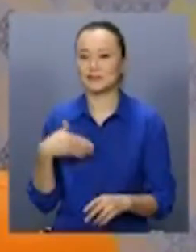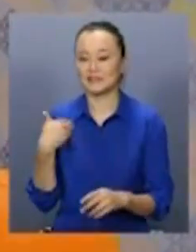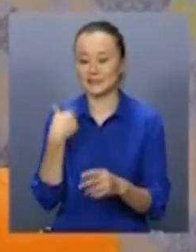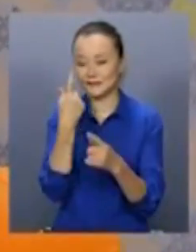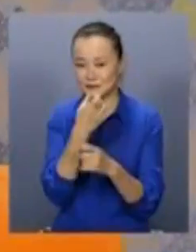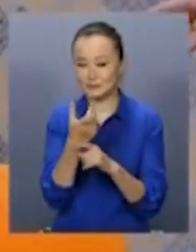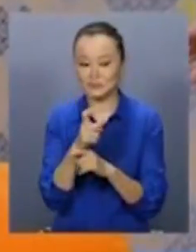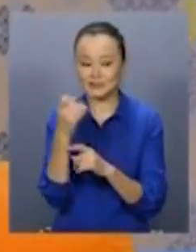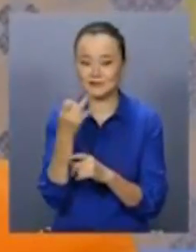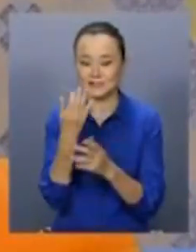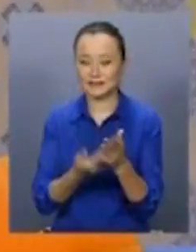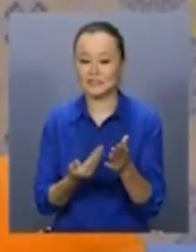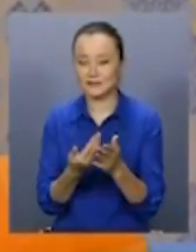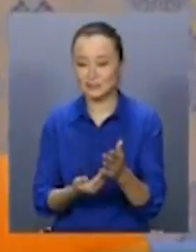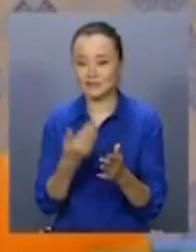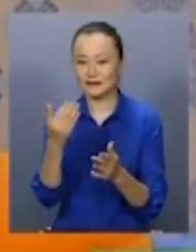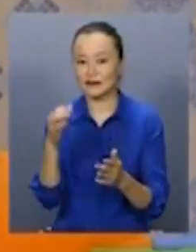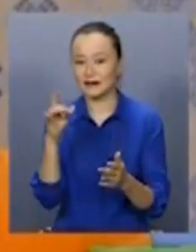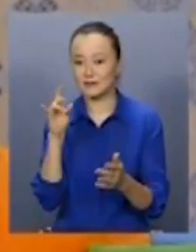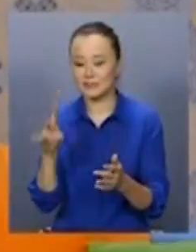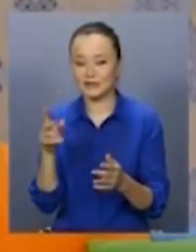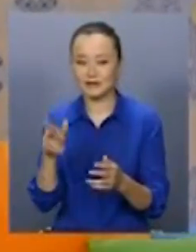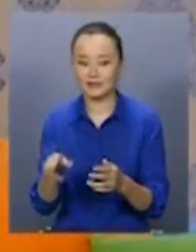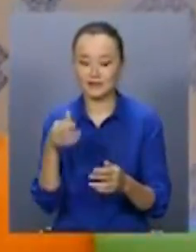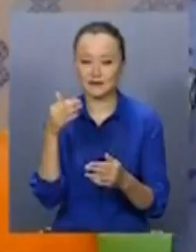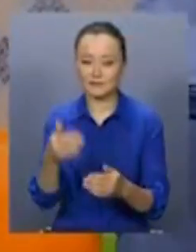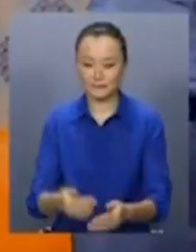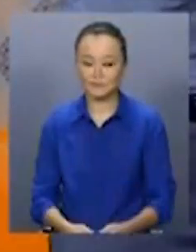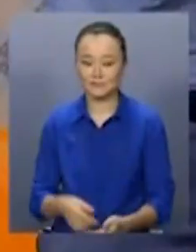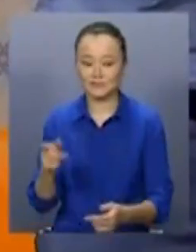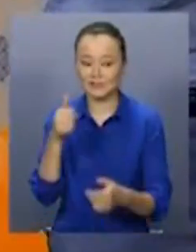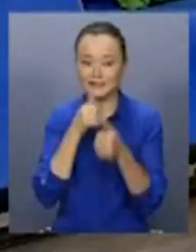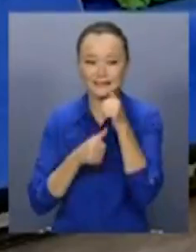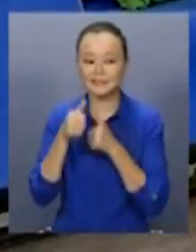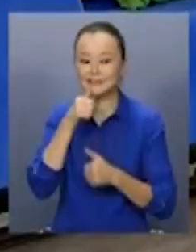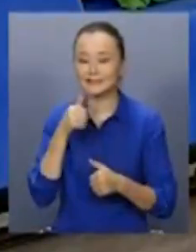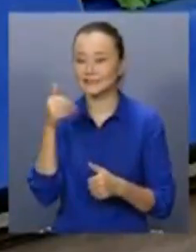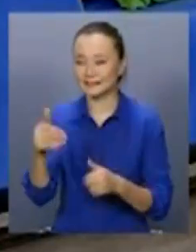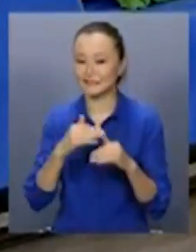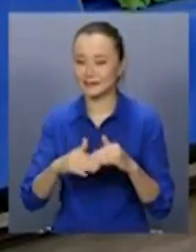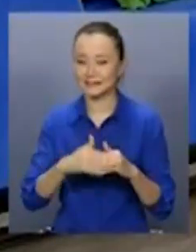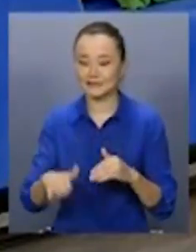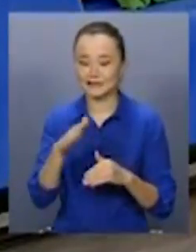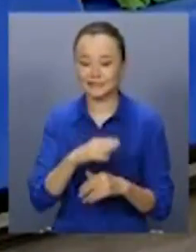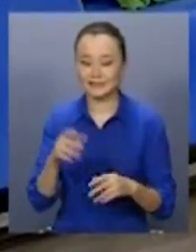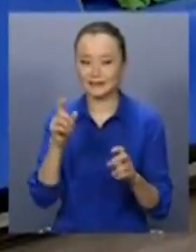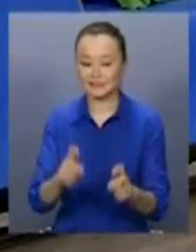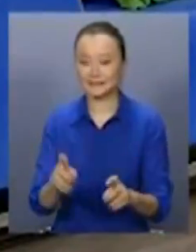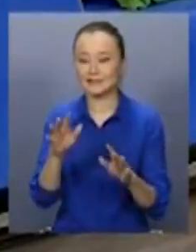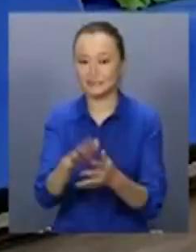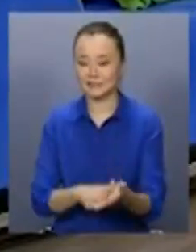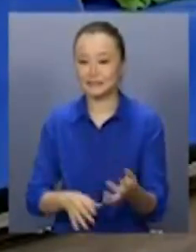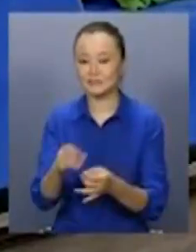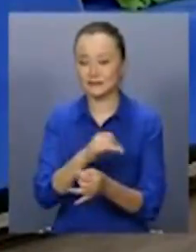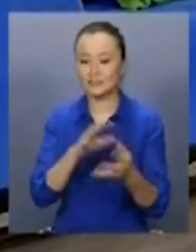өте керемет кеңес болып жатыр. Ал Арман үшін дәл қазір сынақ алаңы. Дәл қазір сынақ алаңы деп есептеймін. Сұхбатымызды отырып